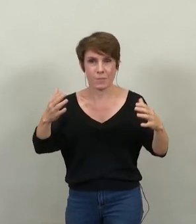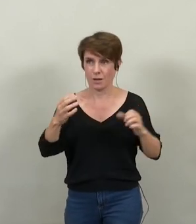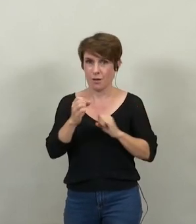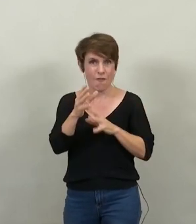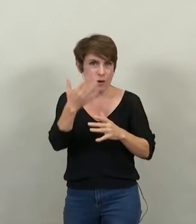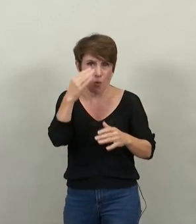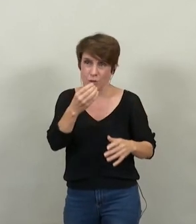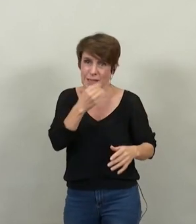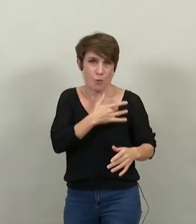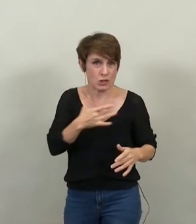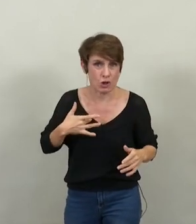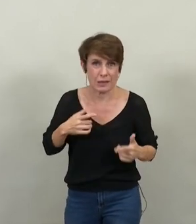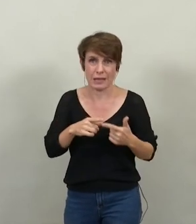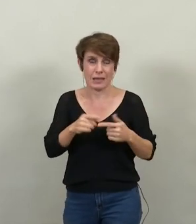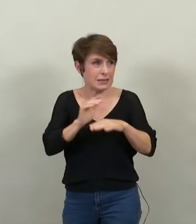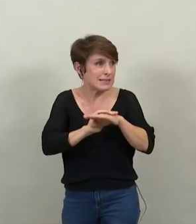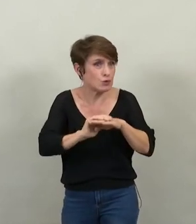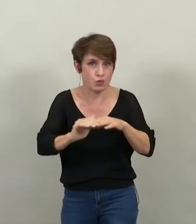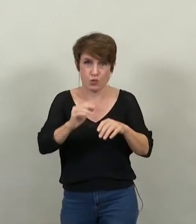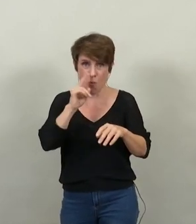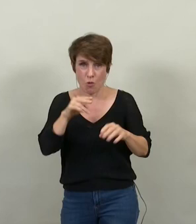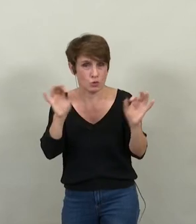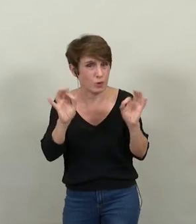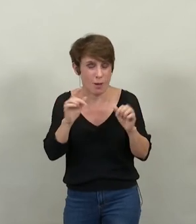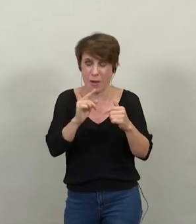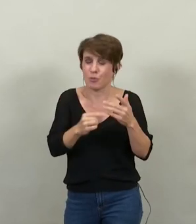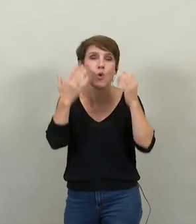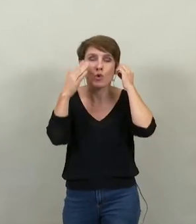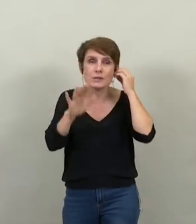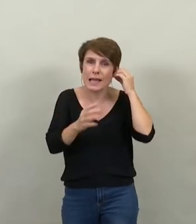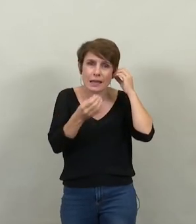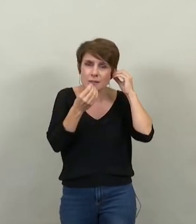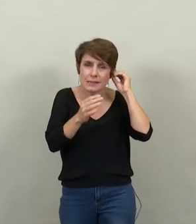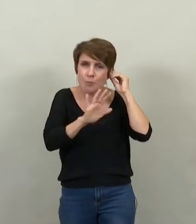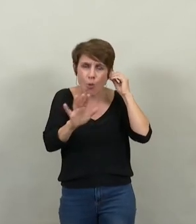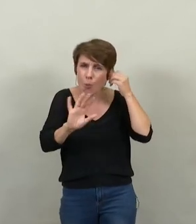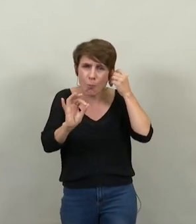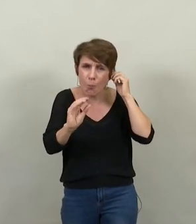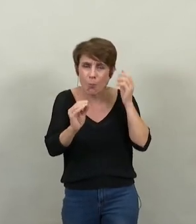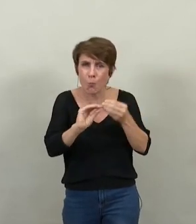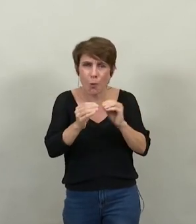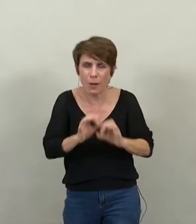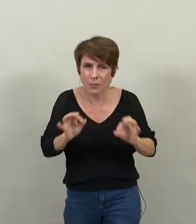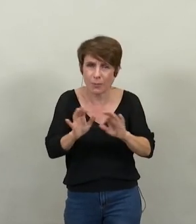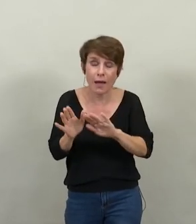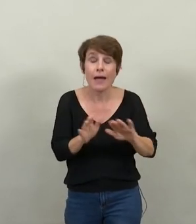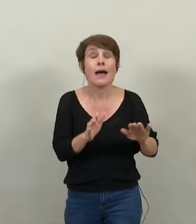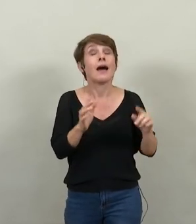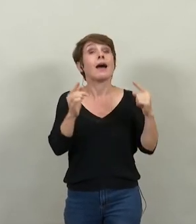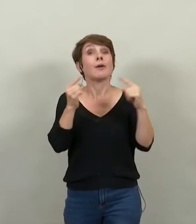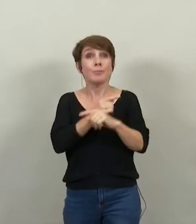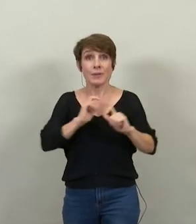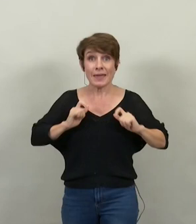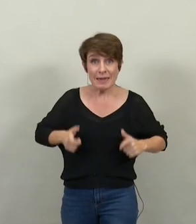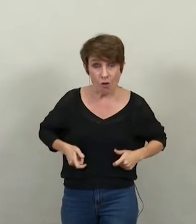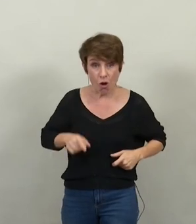santé et bon pour tout le monde la question n'est pas là l'école du vélo c'est-à-dire les dépenses de 300000 € et et et tout et